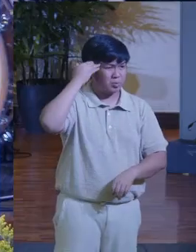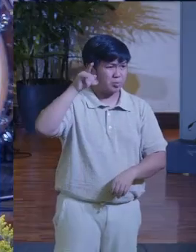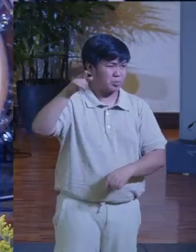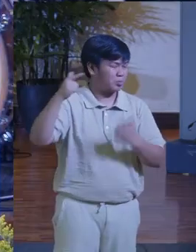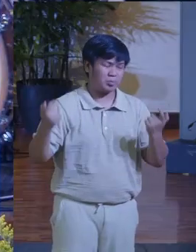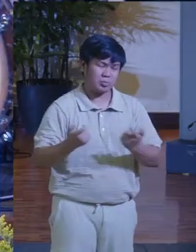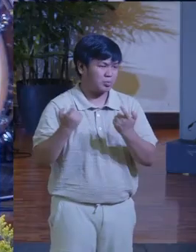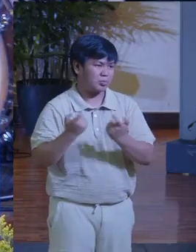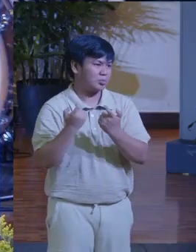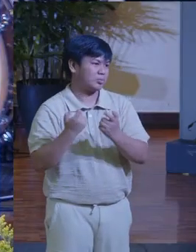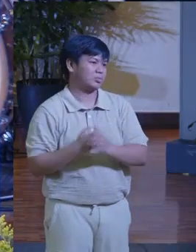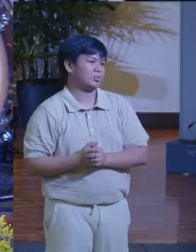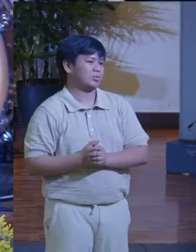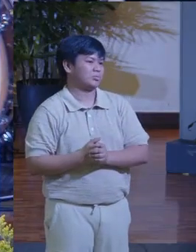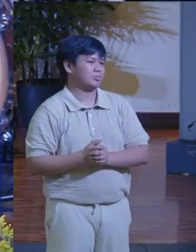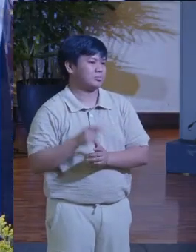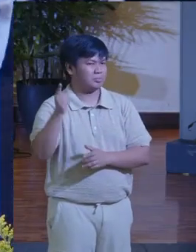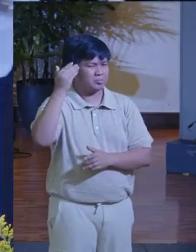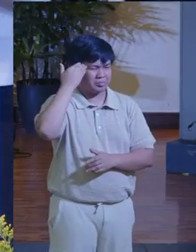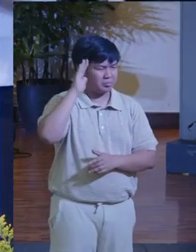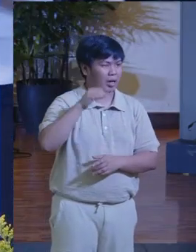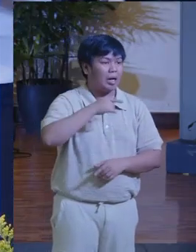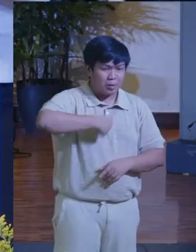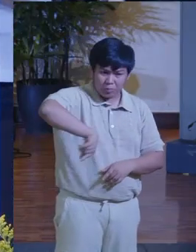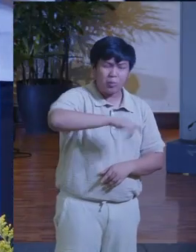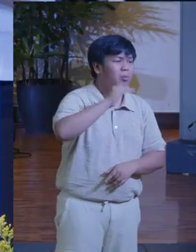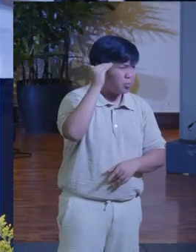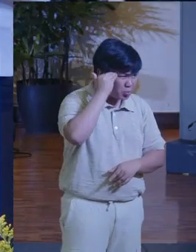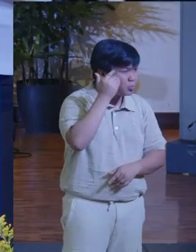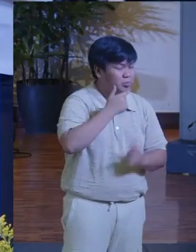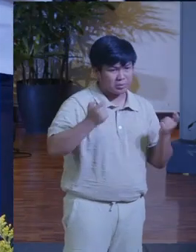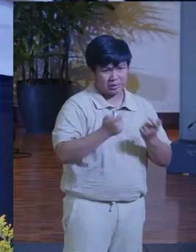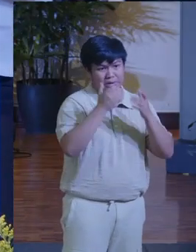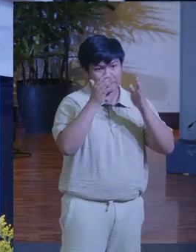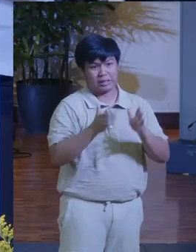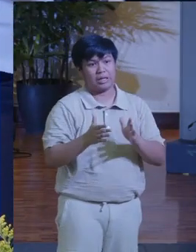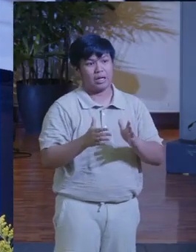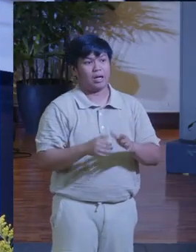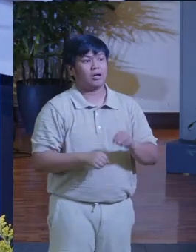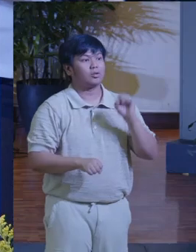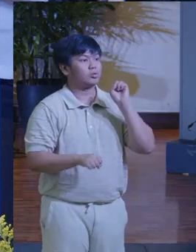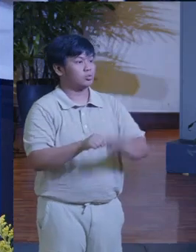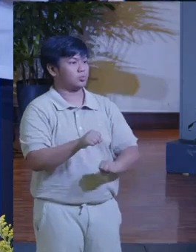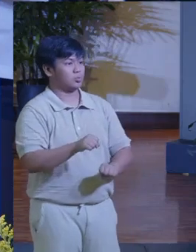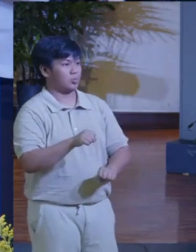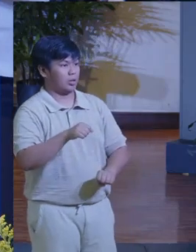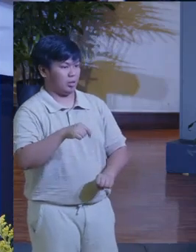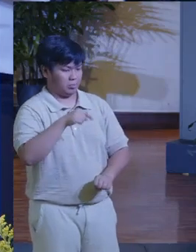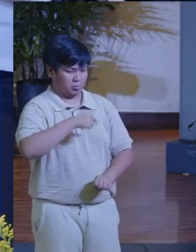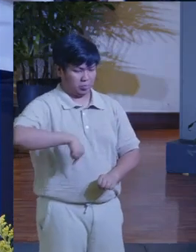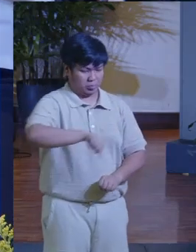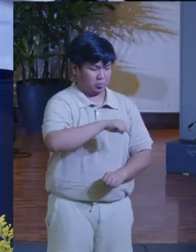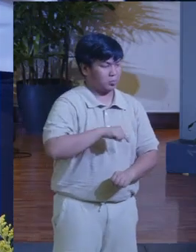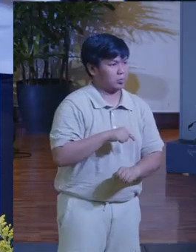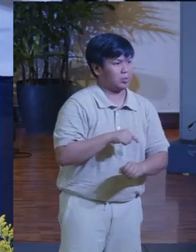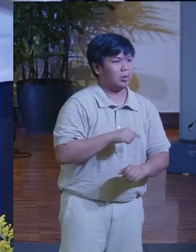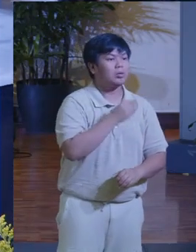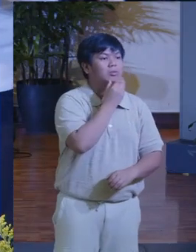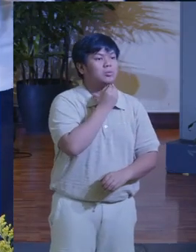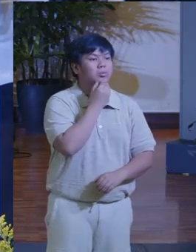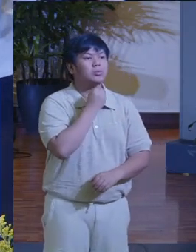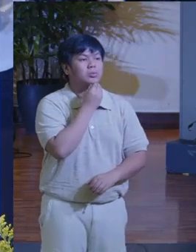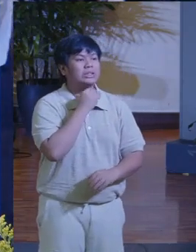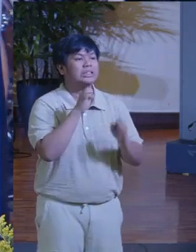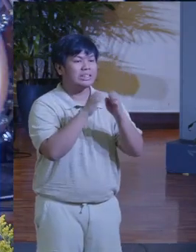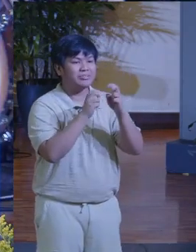yung nagkakasala na. Hindi tayo ganon. So parang may pribilehiyo tayo. Pero sabi niya, kahit na